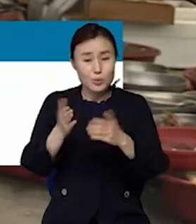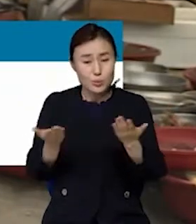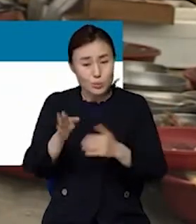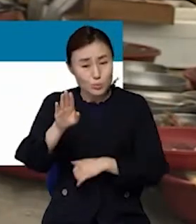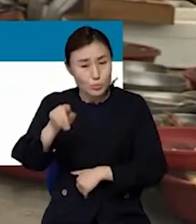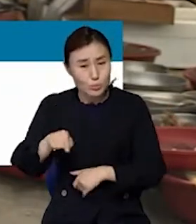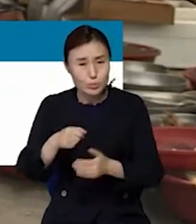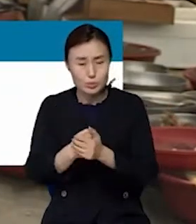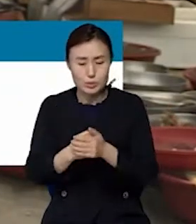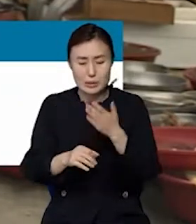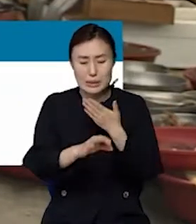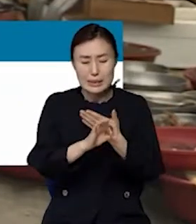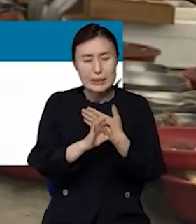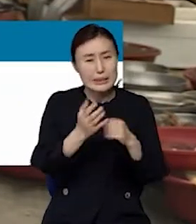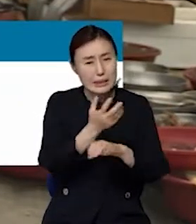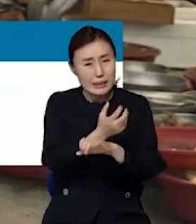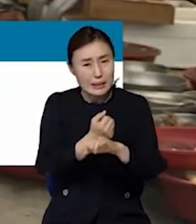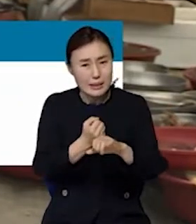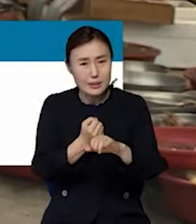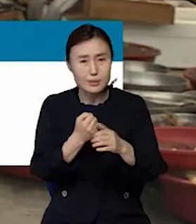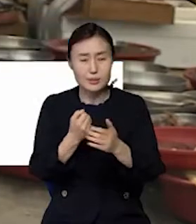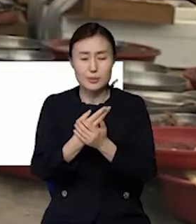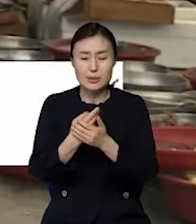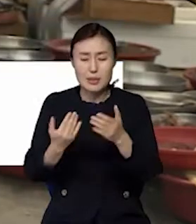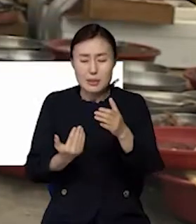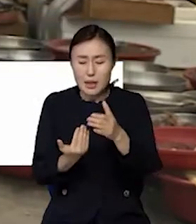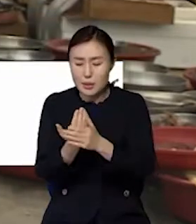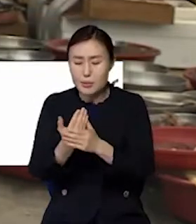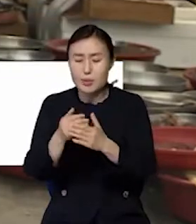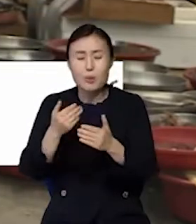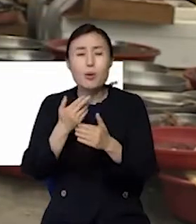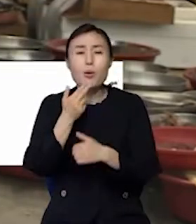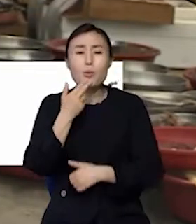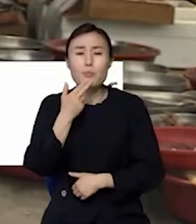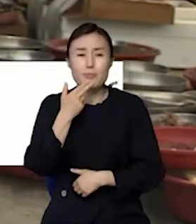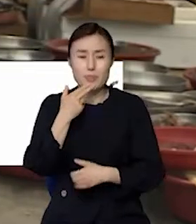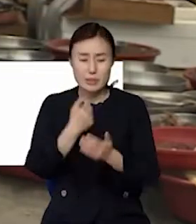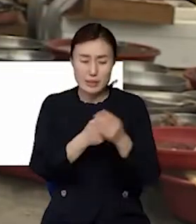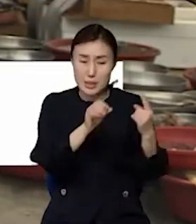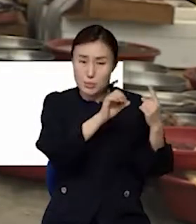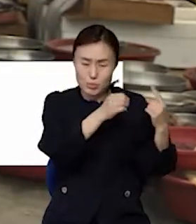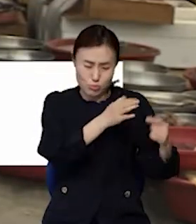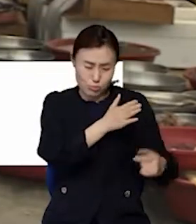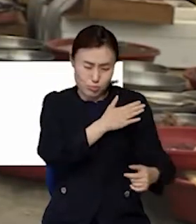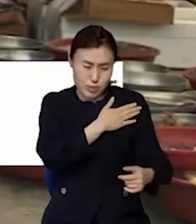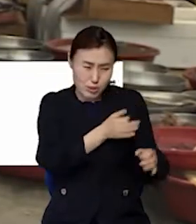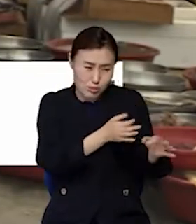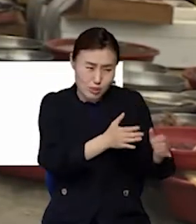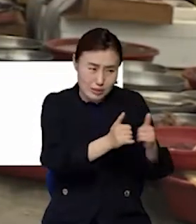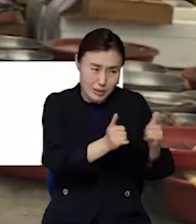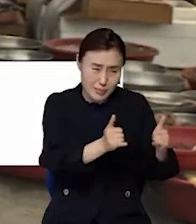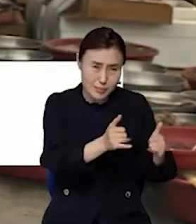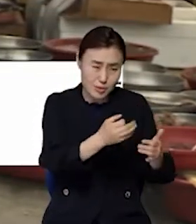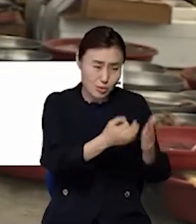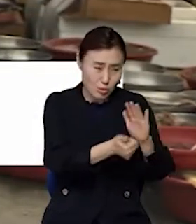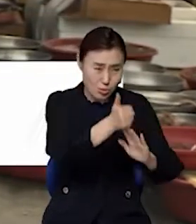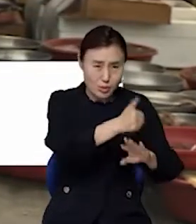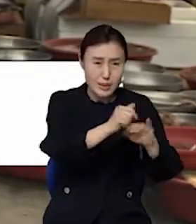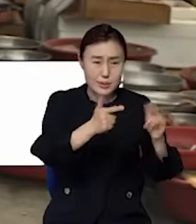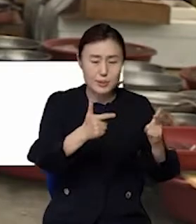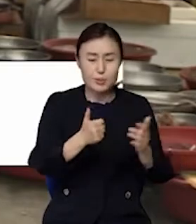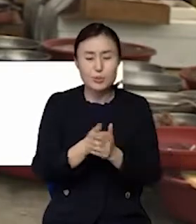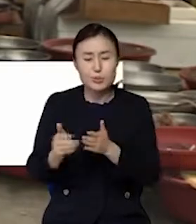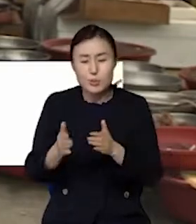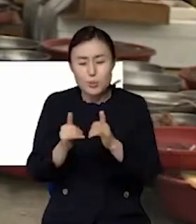지원하고 산재 없는 전남 만들겠습니다. 1% 부자 투기꾼들의 탐욕이 아니라 땀 흘려 일하는 도민들의